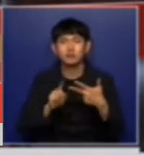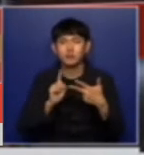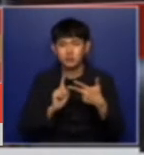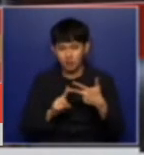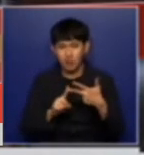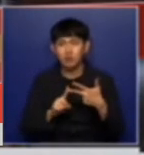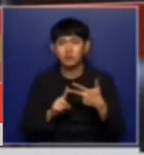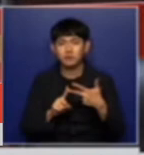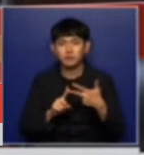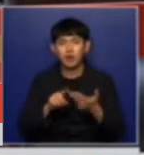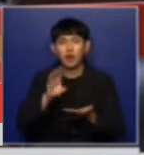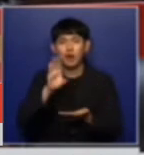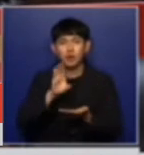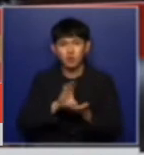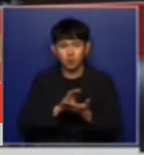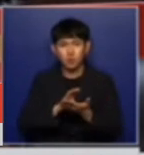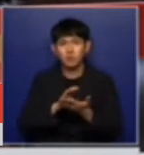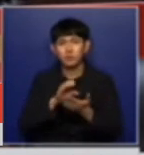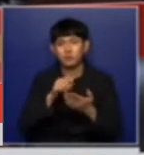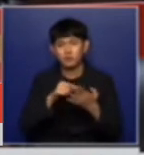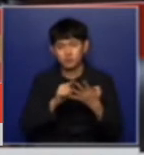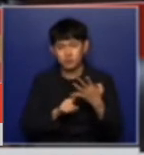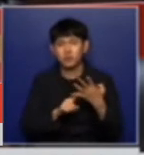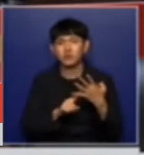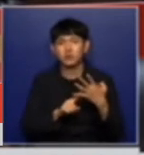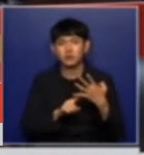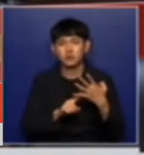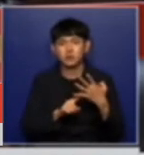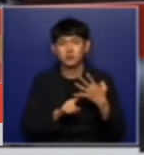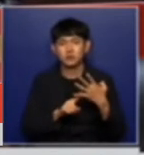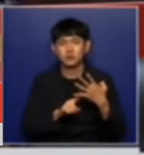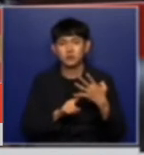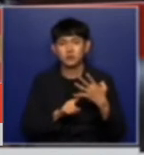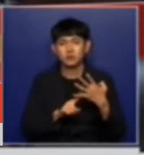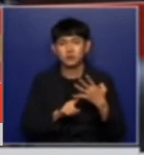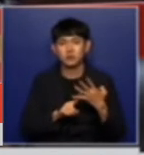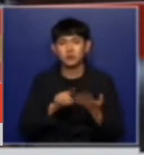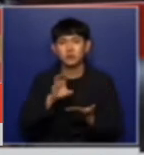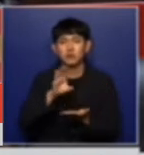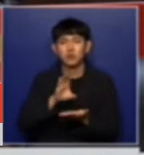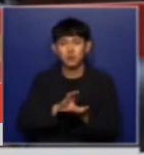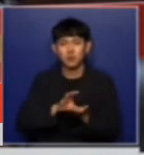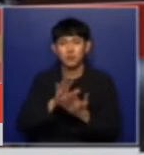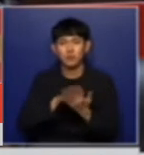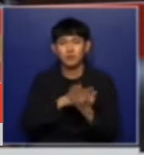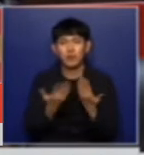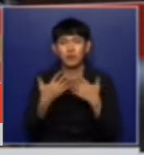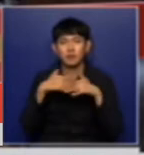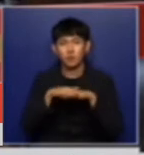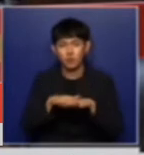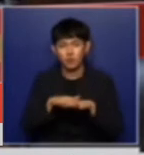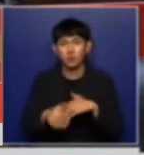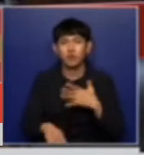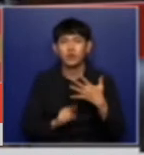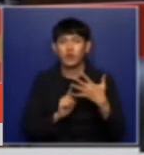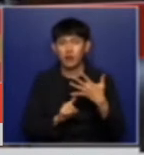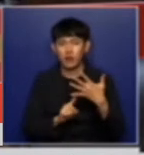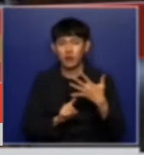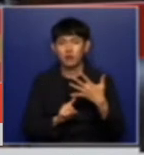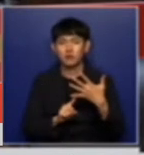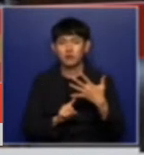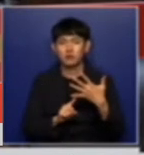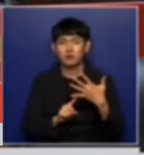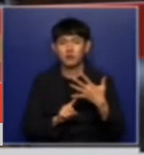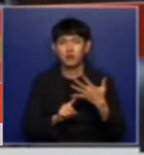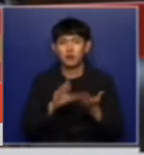ว่าด้วยงบประมาณของหน่วยรับงบประมาณแล้วก็หมวดที่4ว่าด้วยเรื่องของงบแผนบูรณาการหมวดที่5ก็ว่าด้